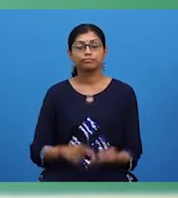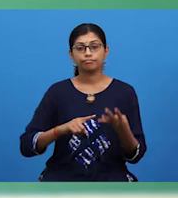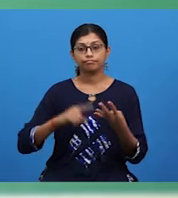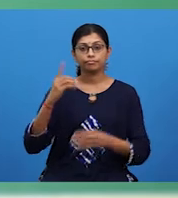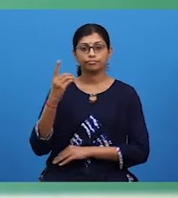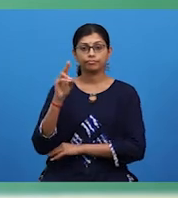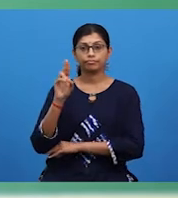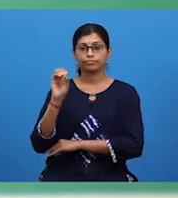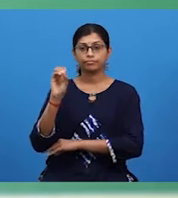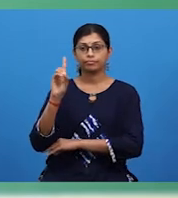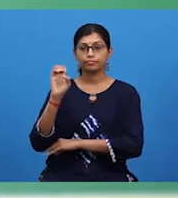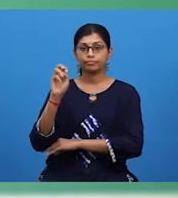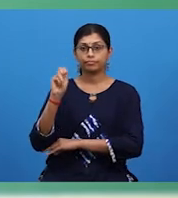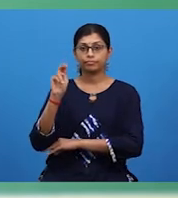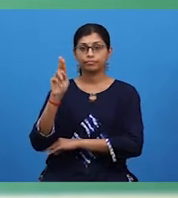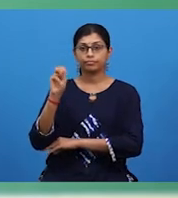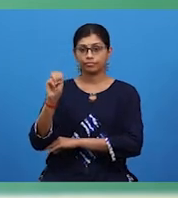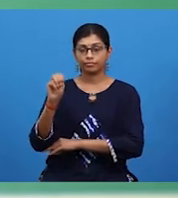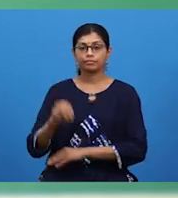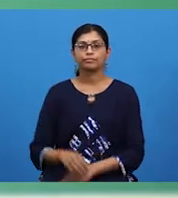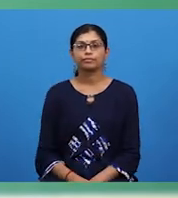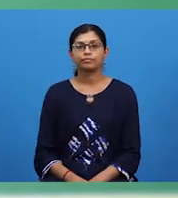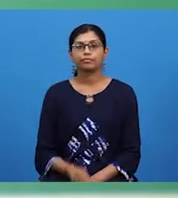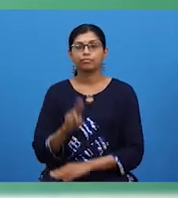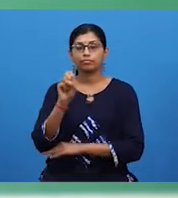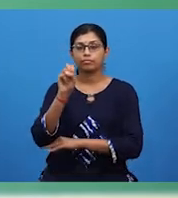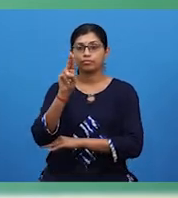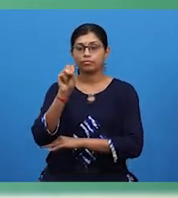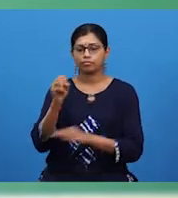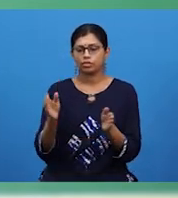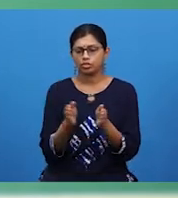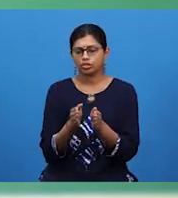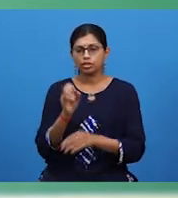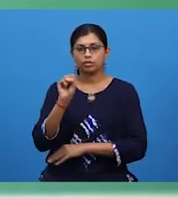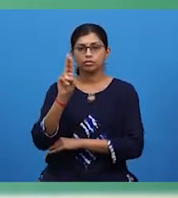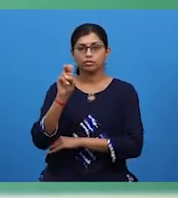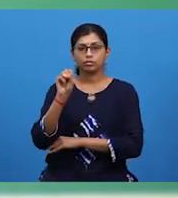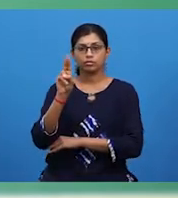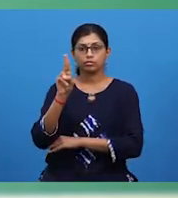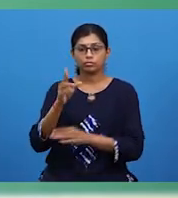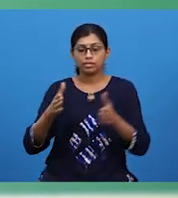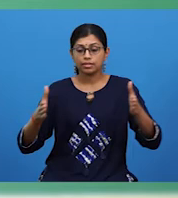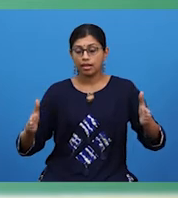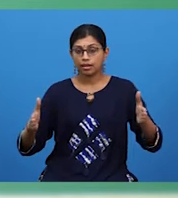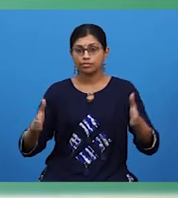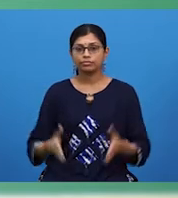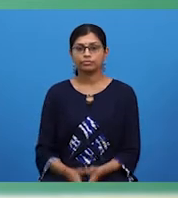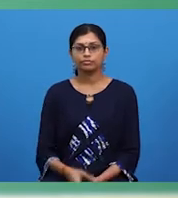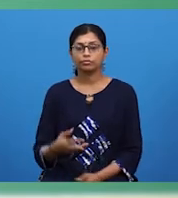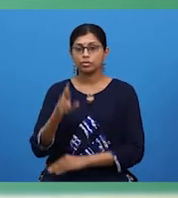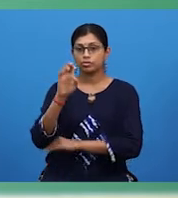duodenum, usus kecil, usus besar dan selepas itu ke